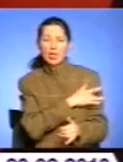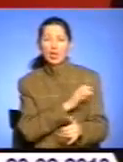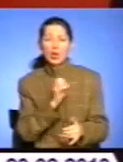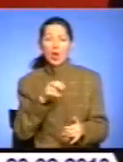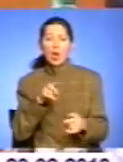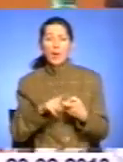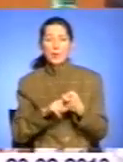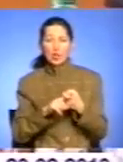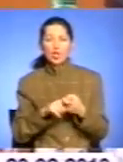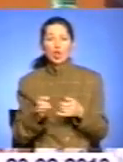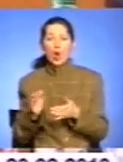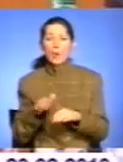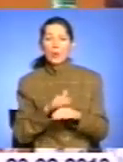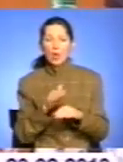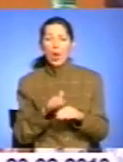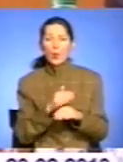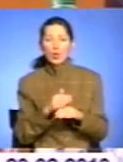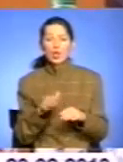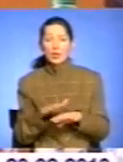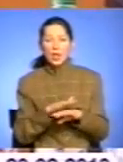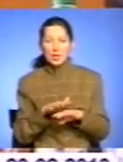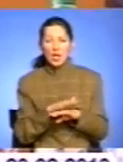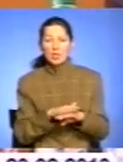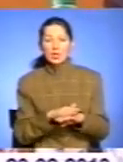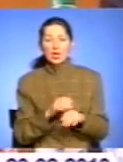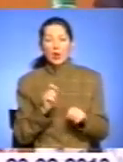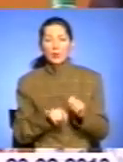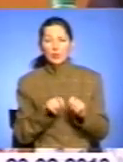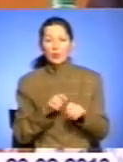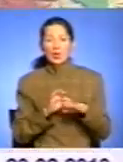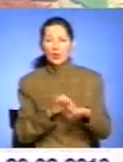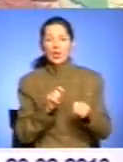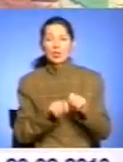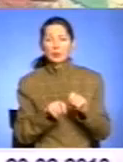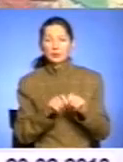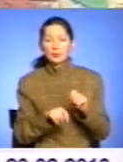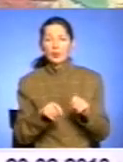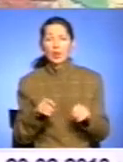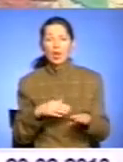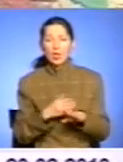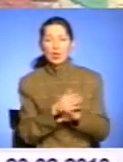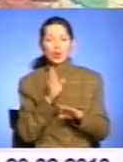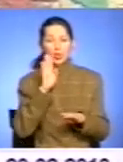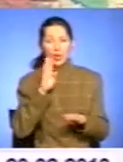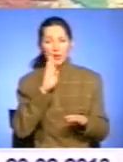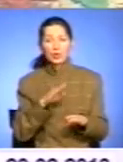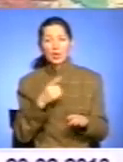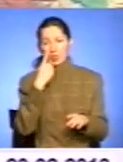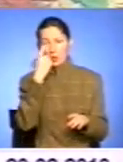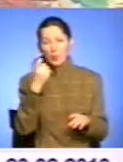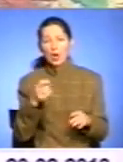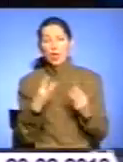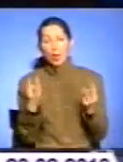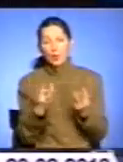благополуччя населення, здійснення моніторингу якості води, вжиття заходів запобігання пожежам у населених пунктах області.